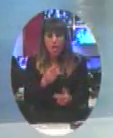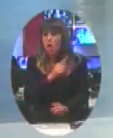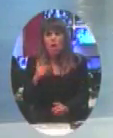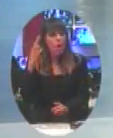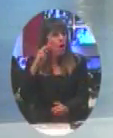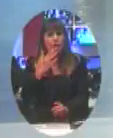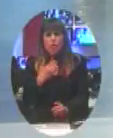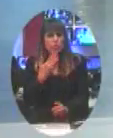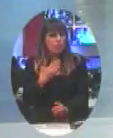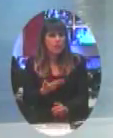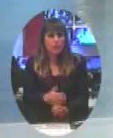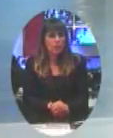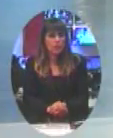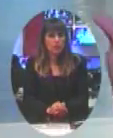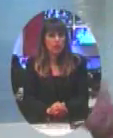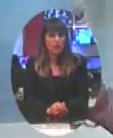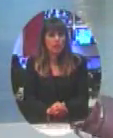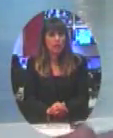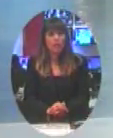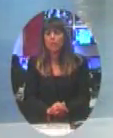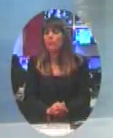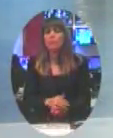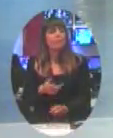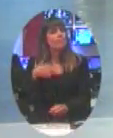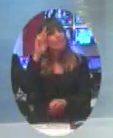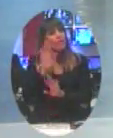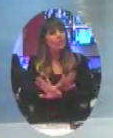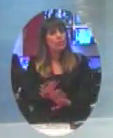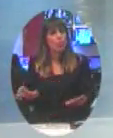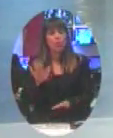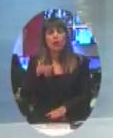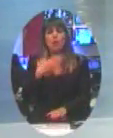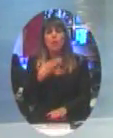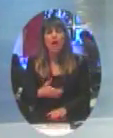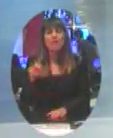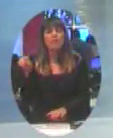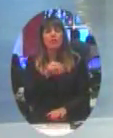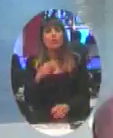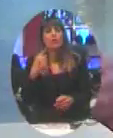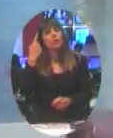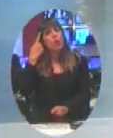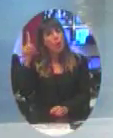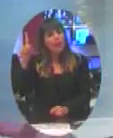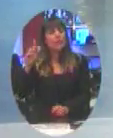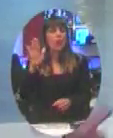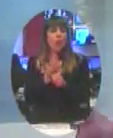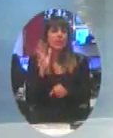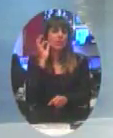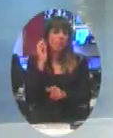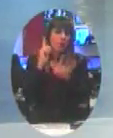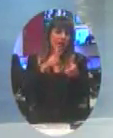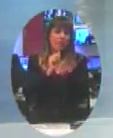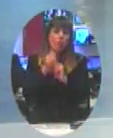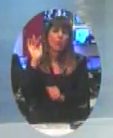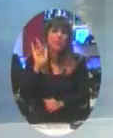מצב שרב, גם אם עסק בדיון תיאורטי באונס נשים בעת קרב, הוא מתנגד לשירות או לשירת